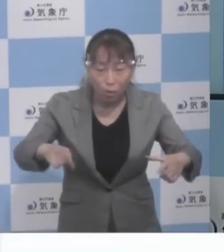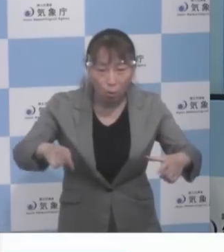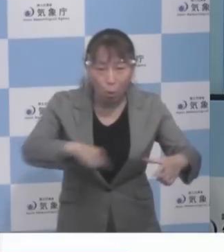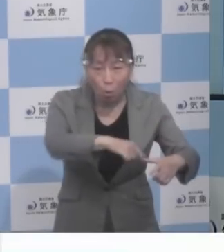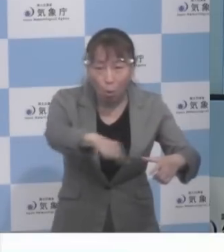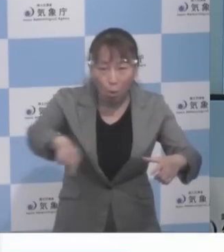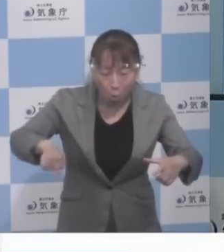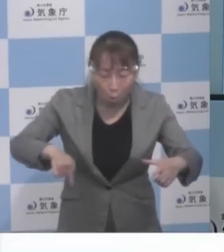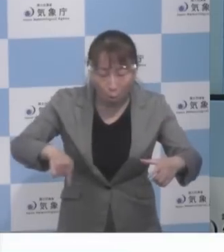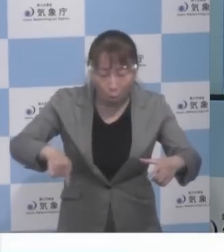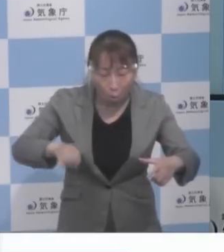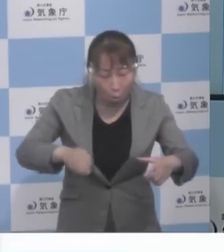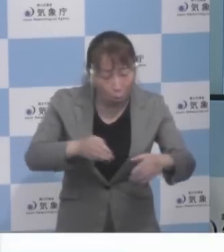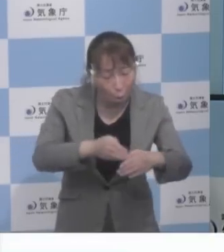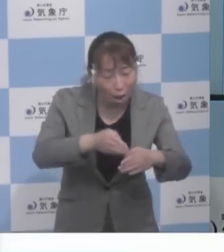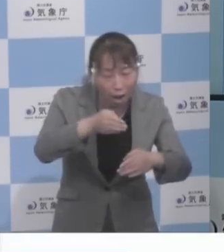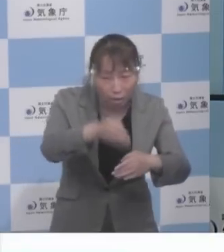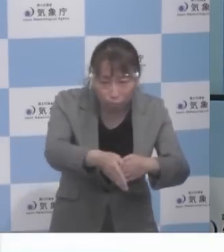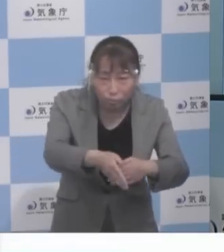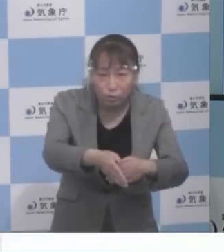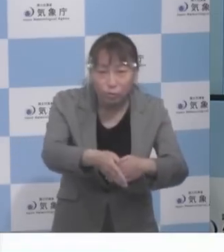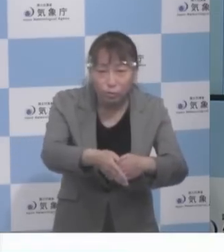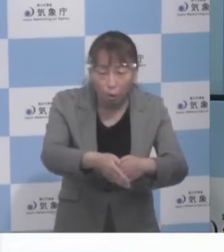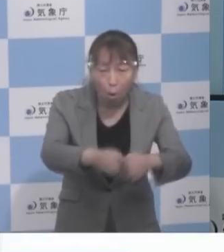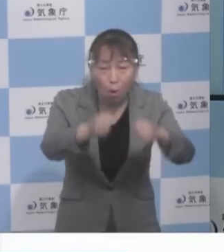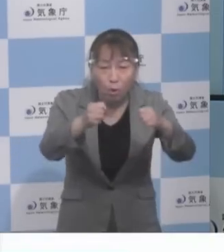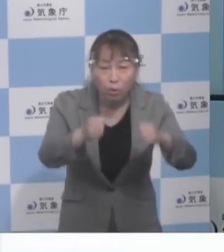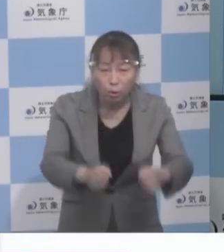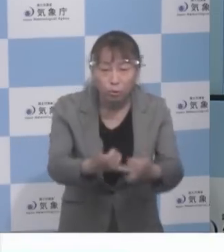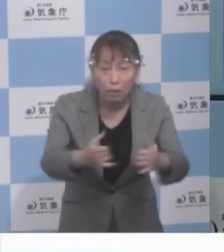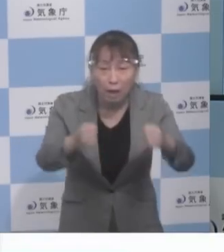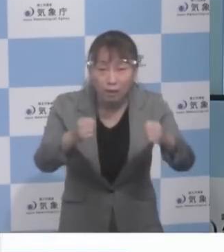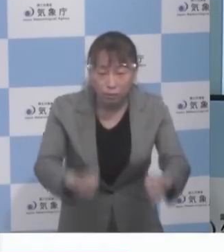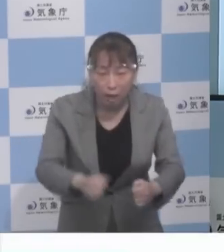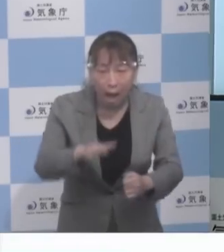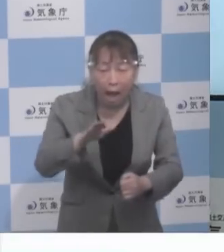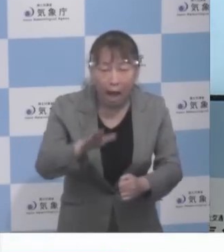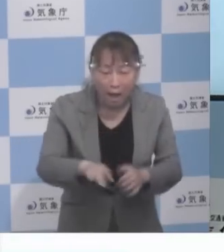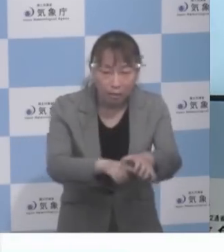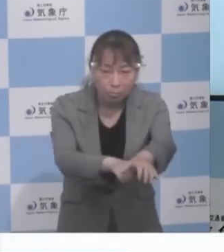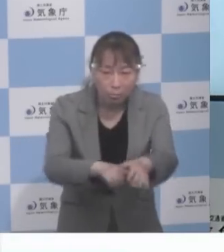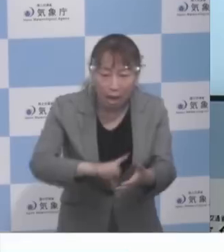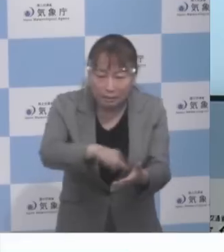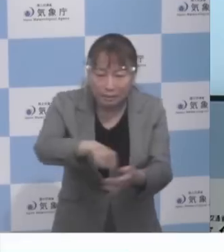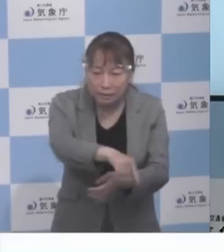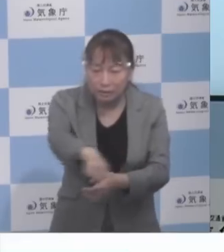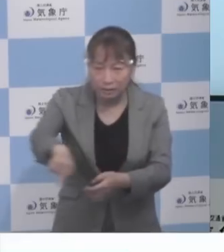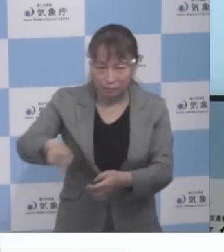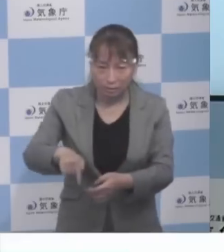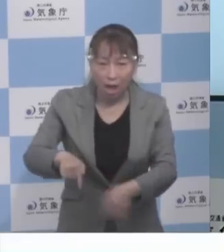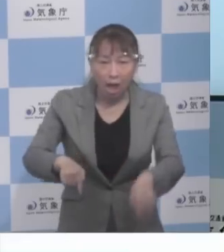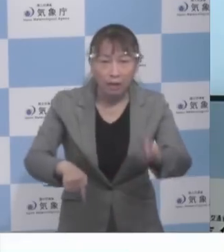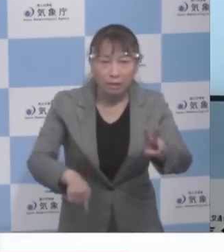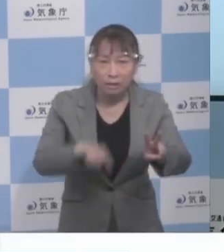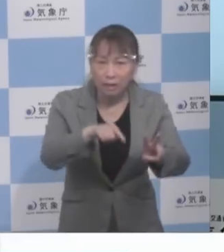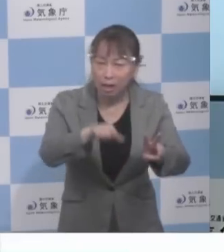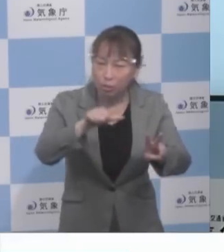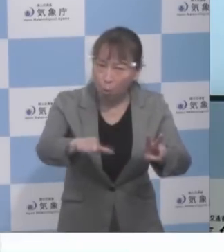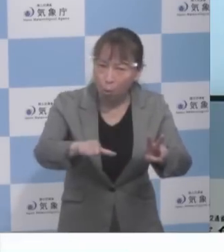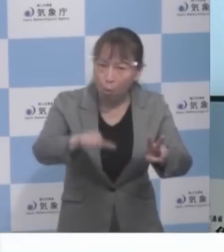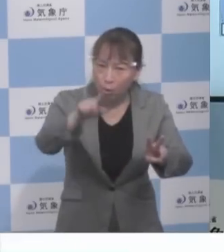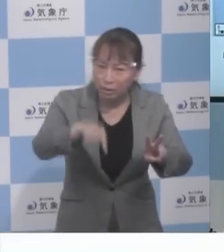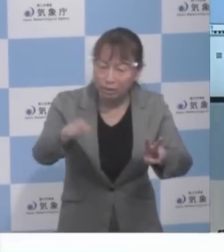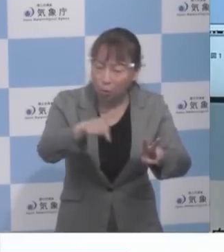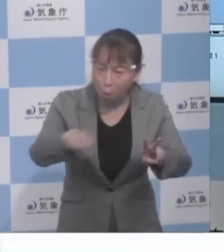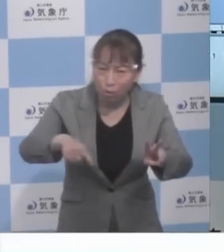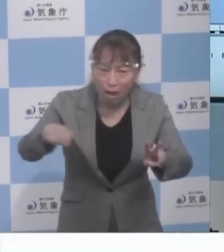ってくるわけですけども、ここら辺りに 2.5 キロぐらいの距離まで噴石